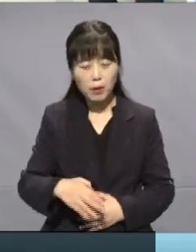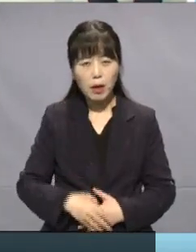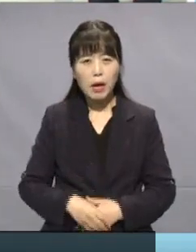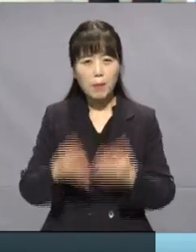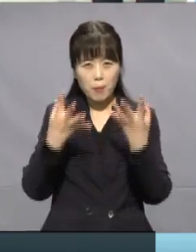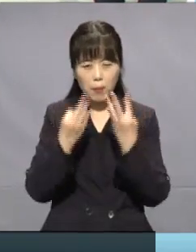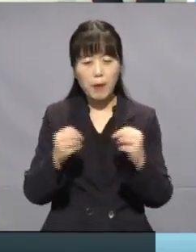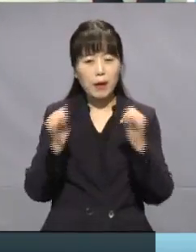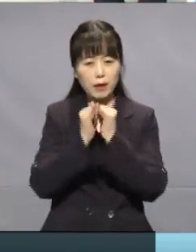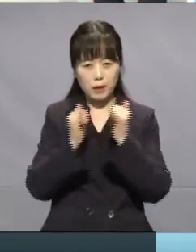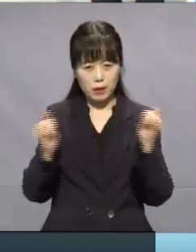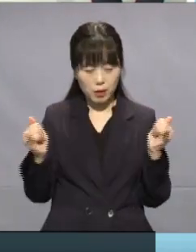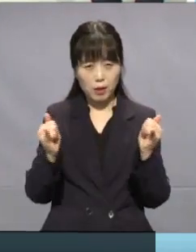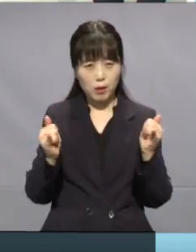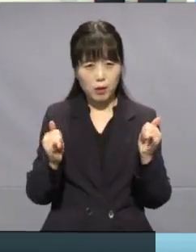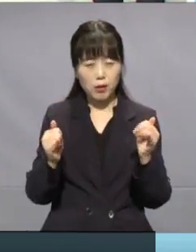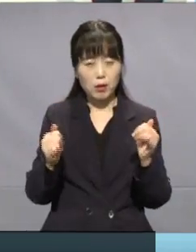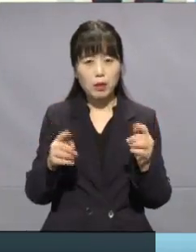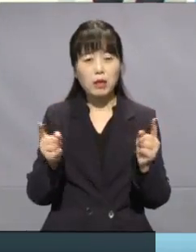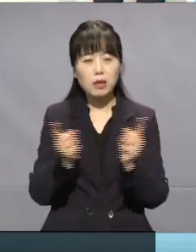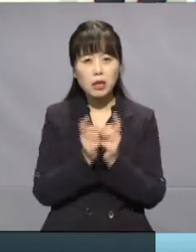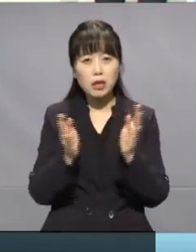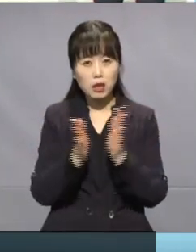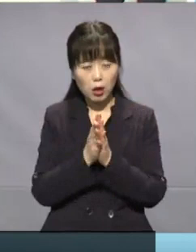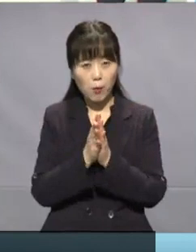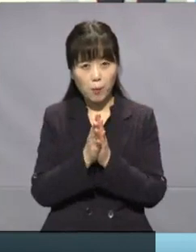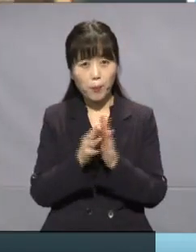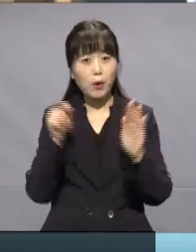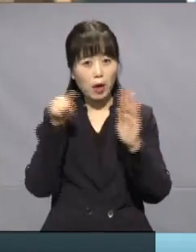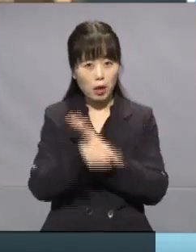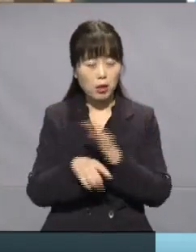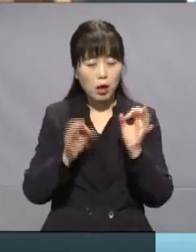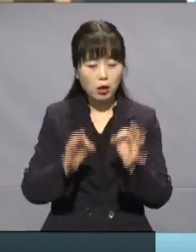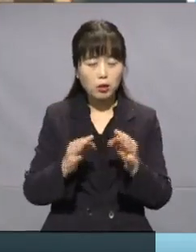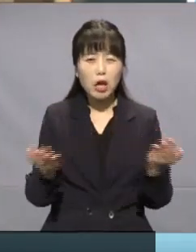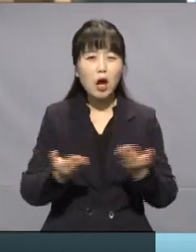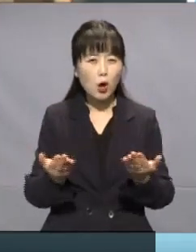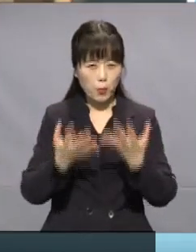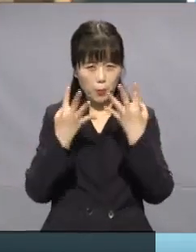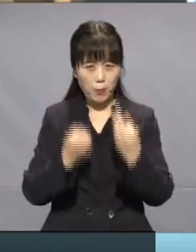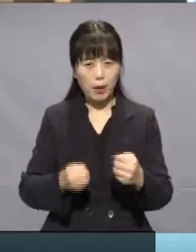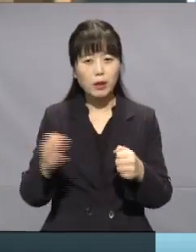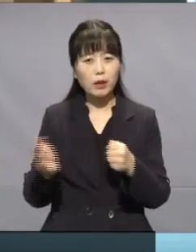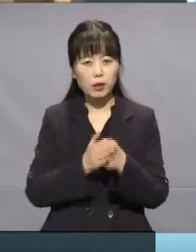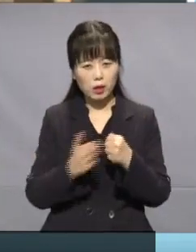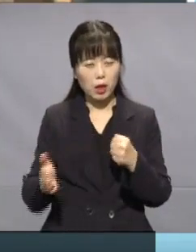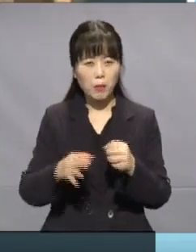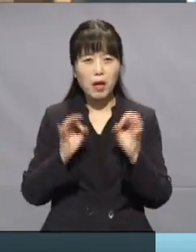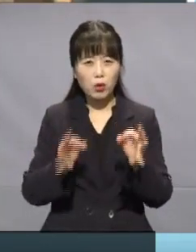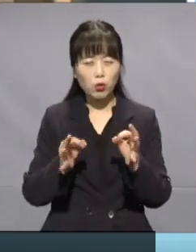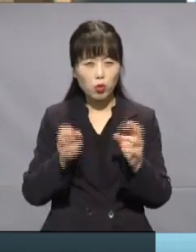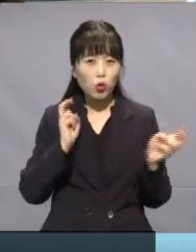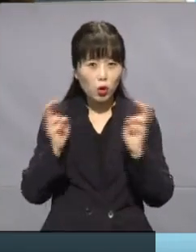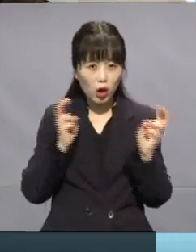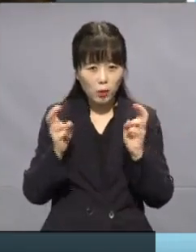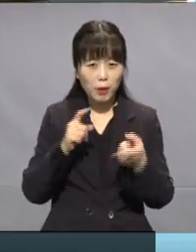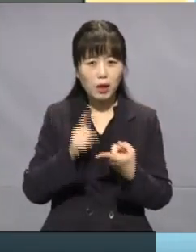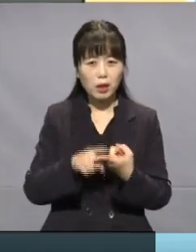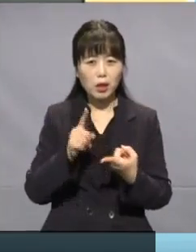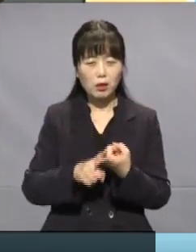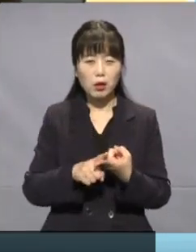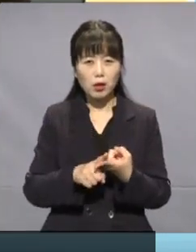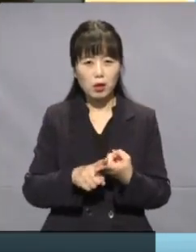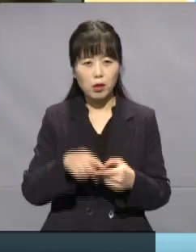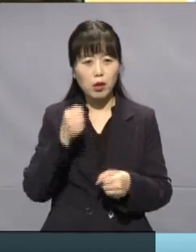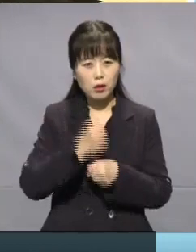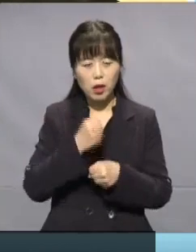사람들이 오프라인으로 대면으로 은행 업무를 하시는 분이 많기 때문에 금융업은 결코 뭐